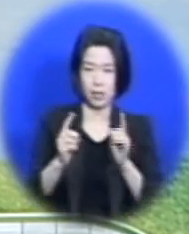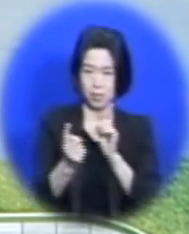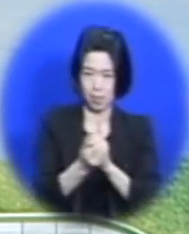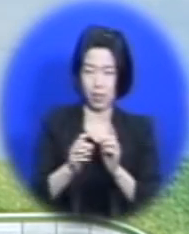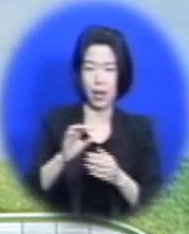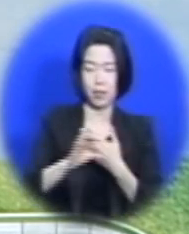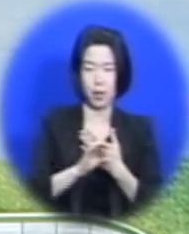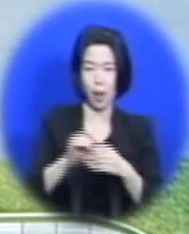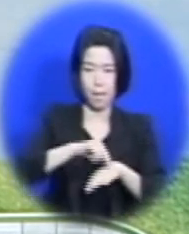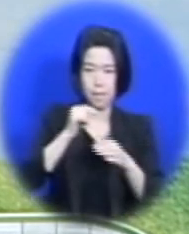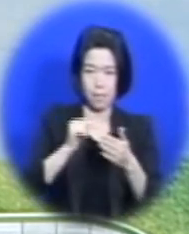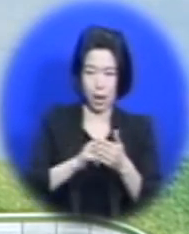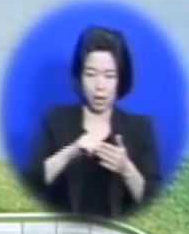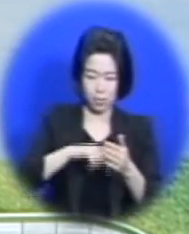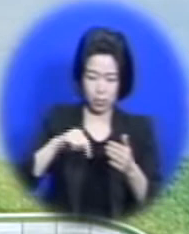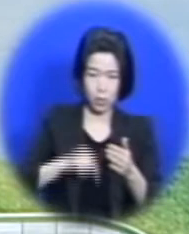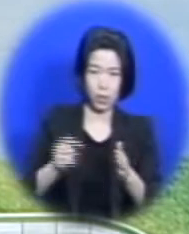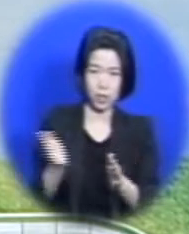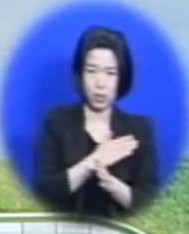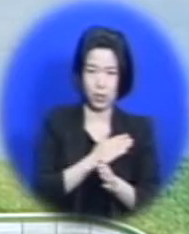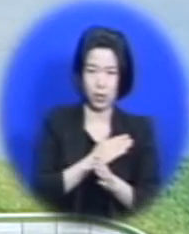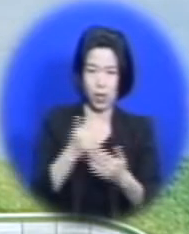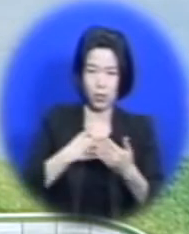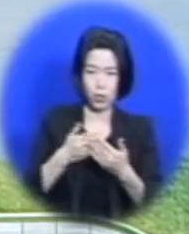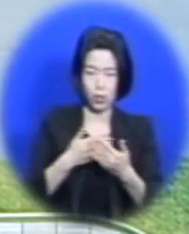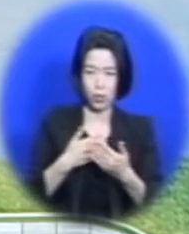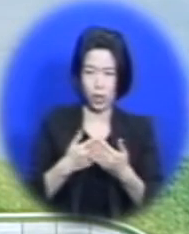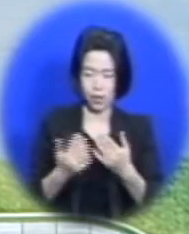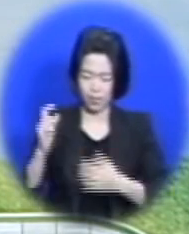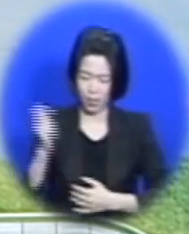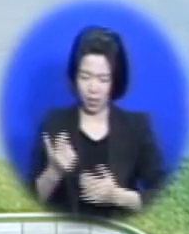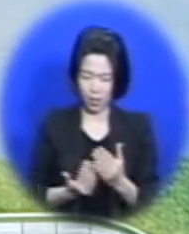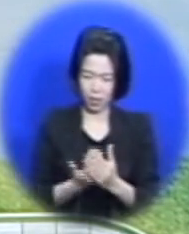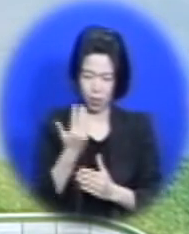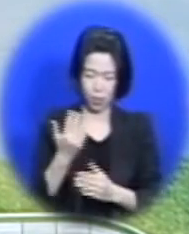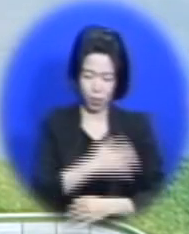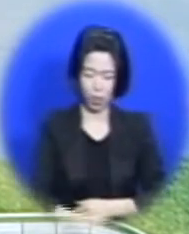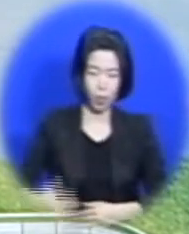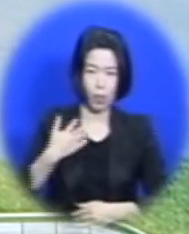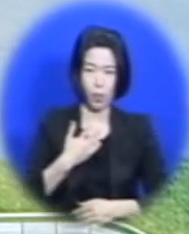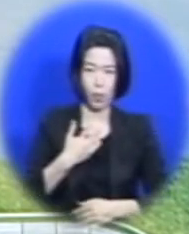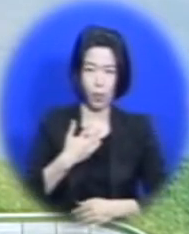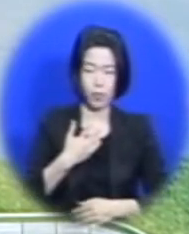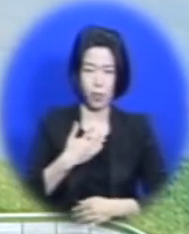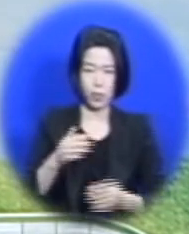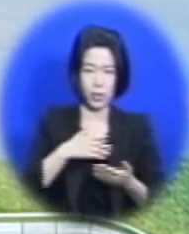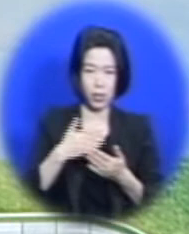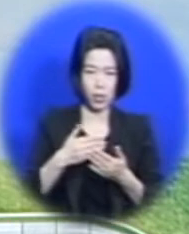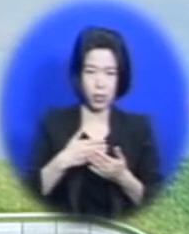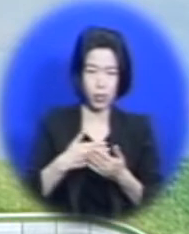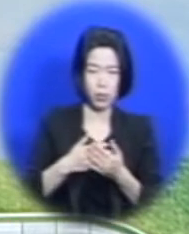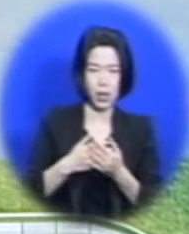막 마음에서부터 두려운 마음이 너무너무 강하게 일어나고 온몸이 떨리고 어떻게 주체를 할 수 없을